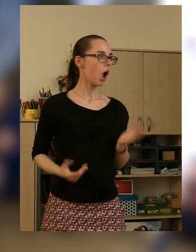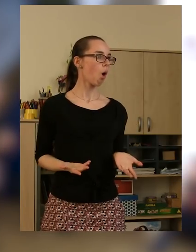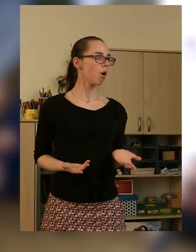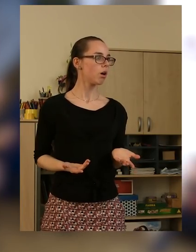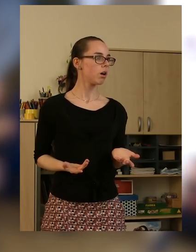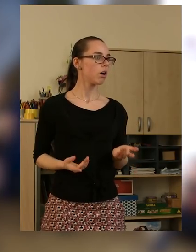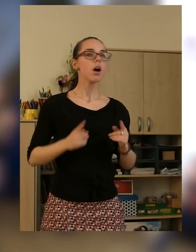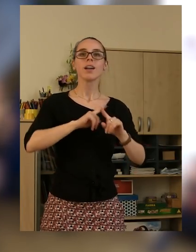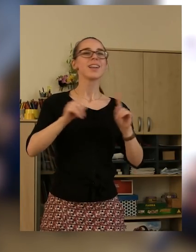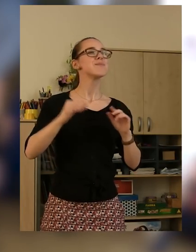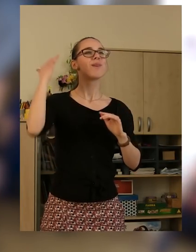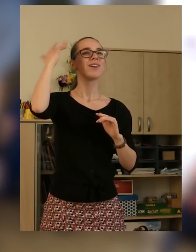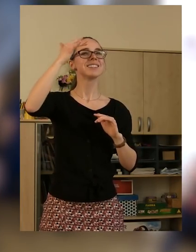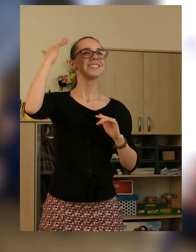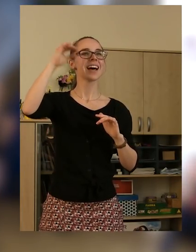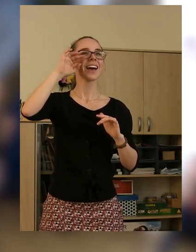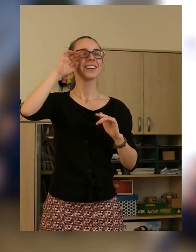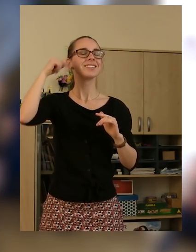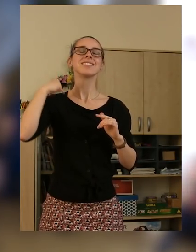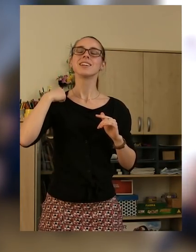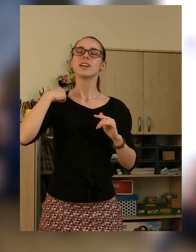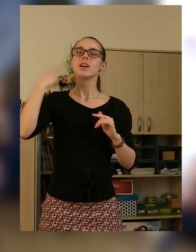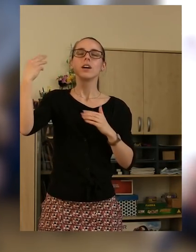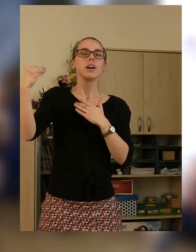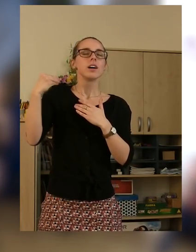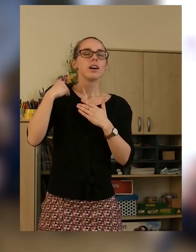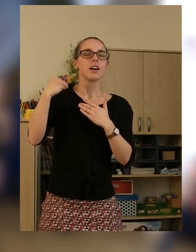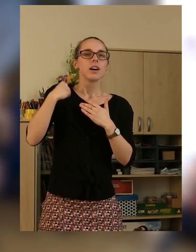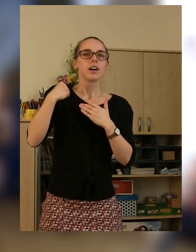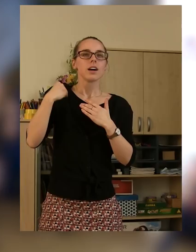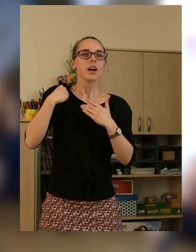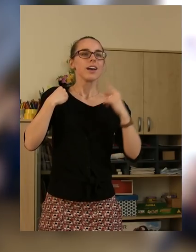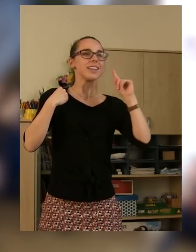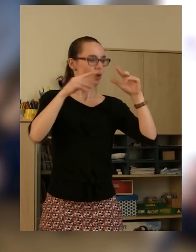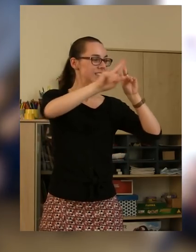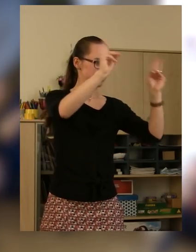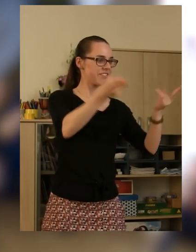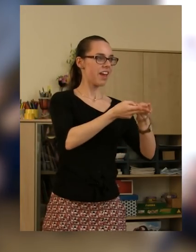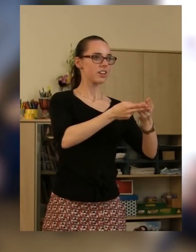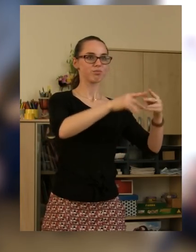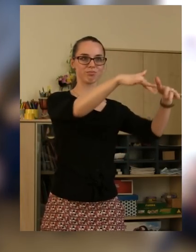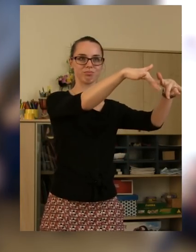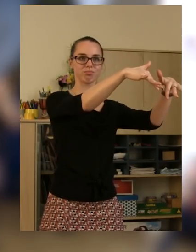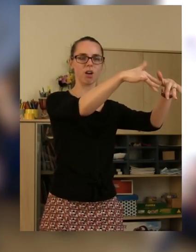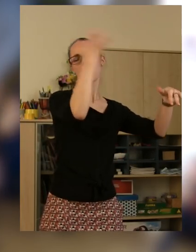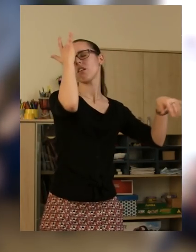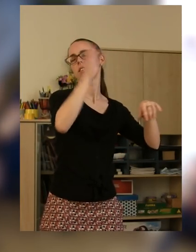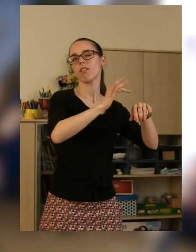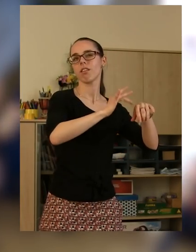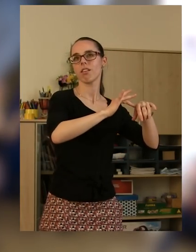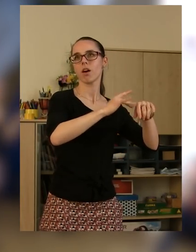Někdy vám vaše sny vlastně odkrývají určitou rovinu neviditelného světa, který ale ovládá samozřejmě